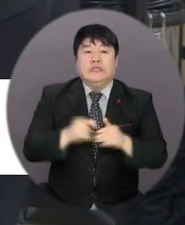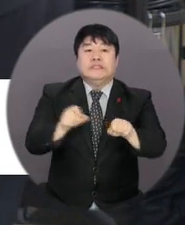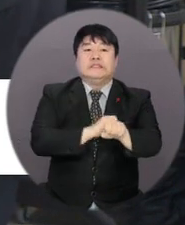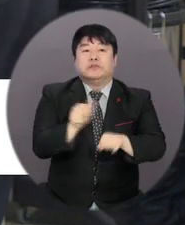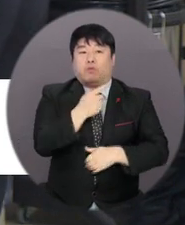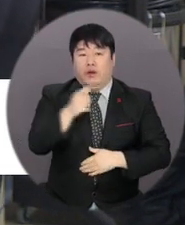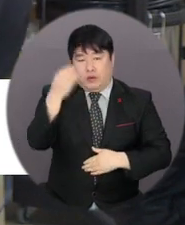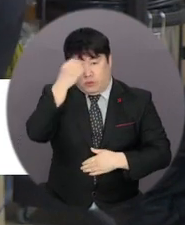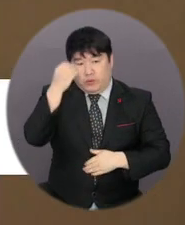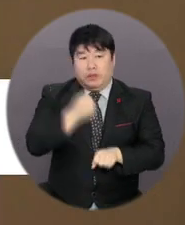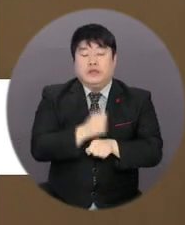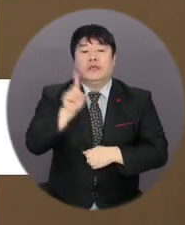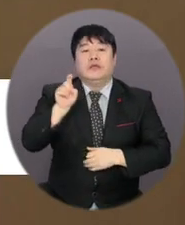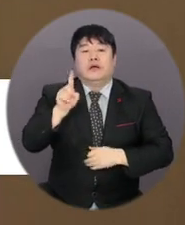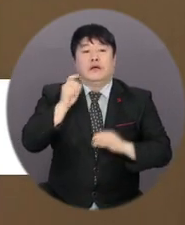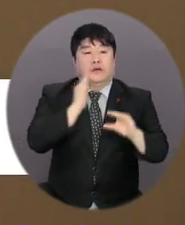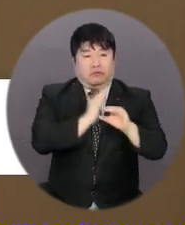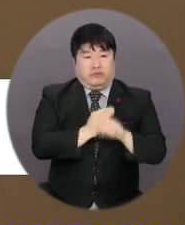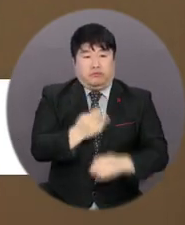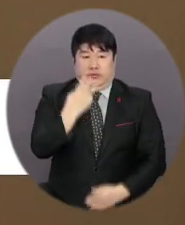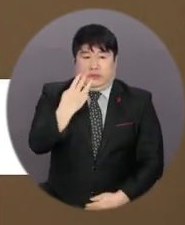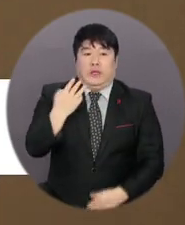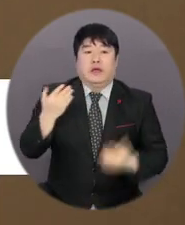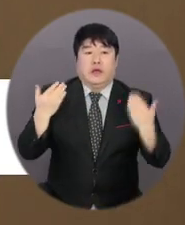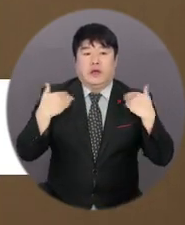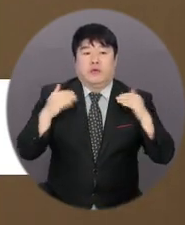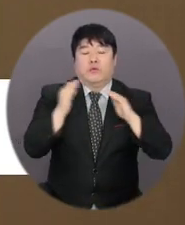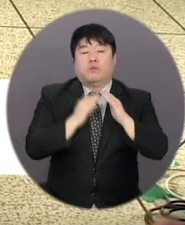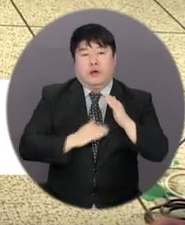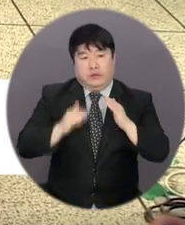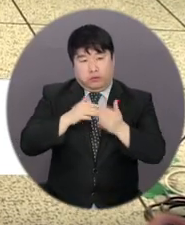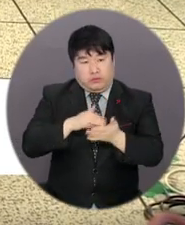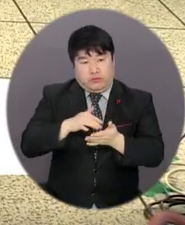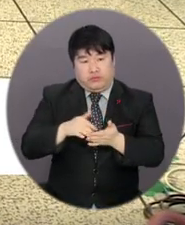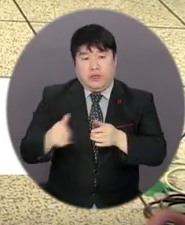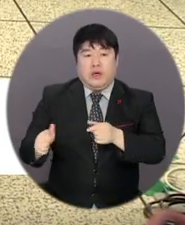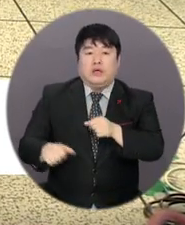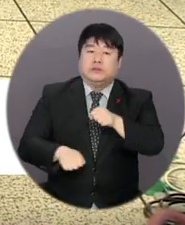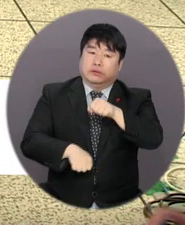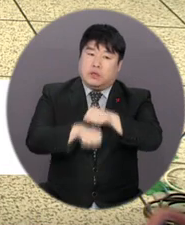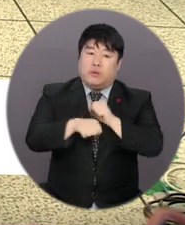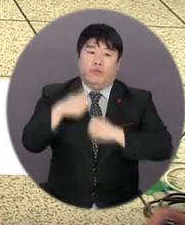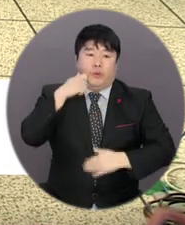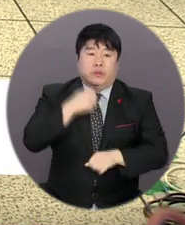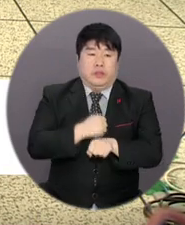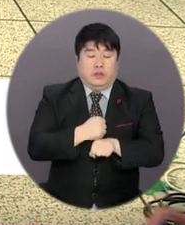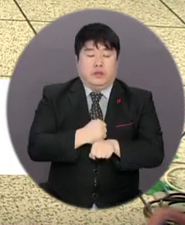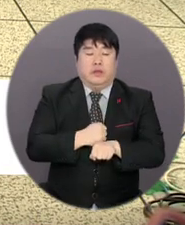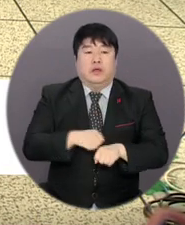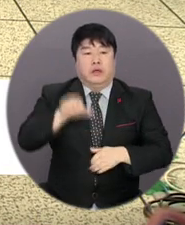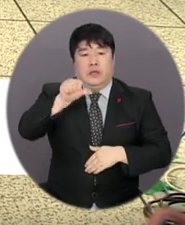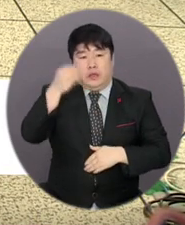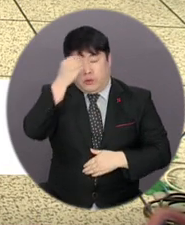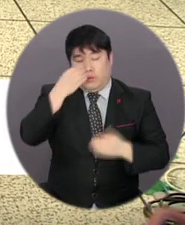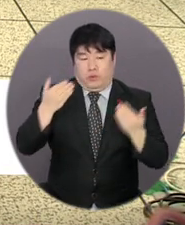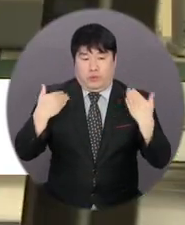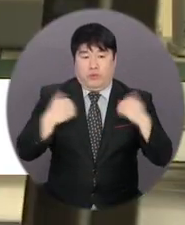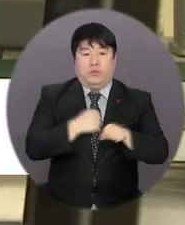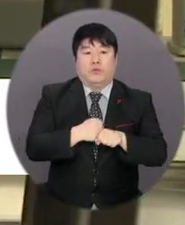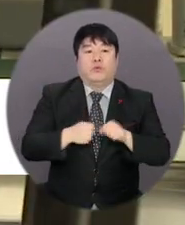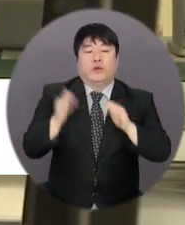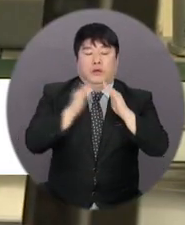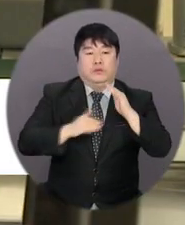특성화 고등학교 11개 가운데 3개 학교가 정원을 채우지 못하고 있습니다. 특히 A 고등학교는